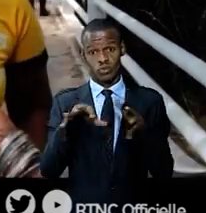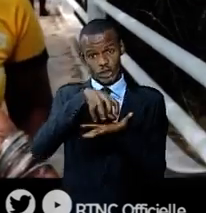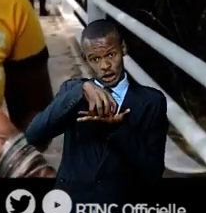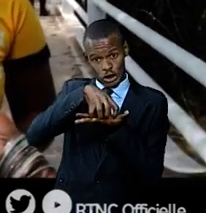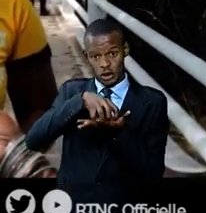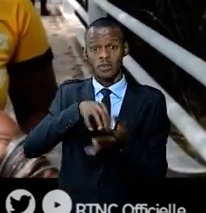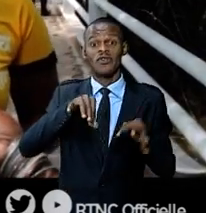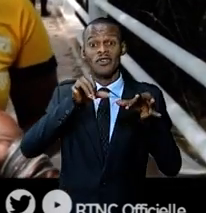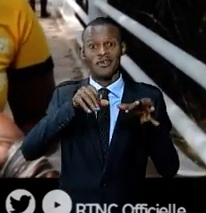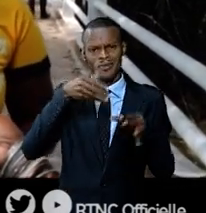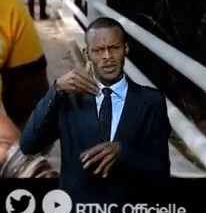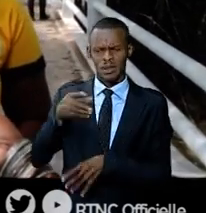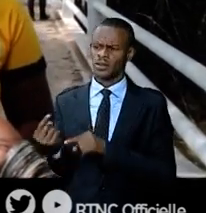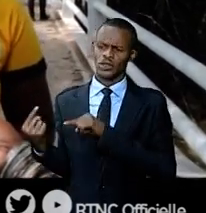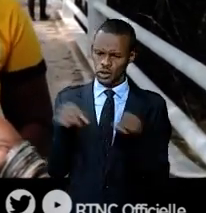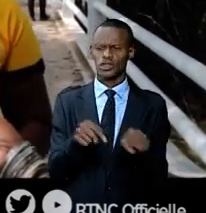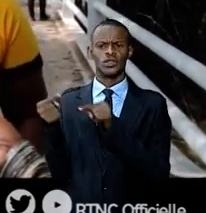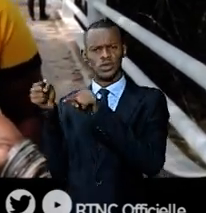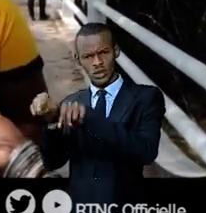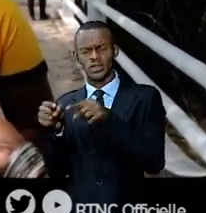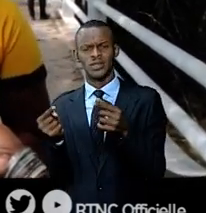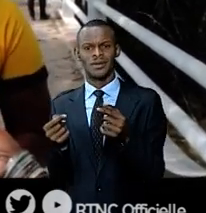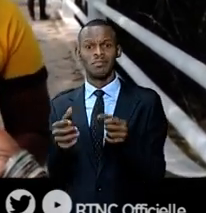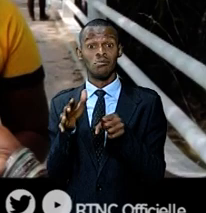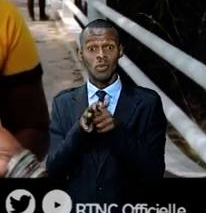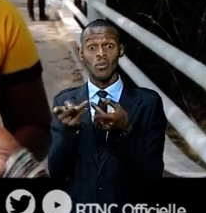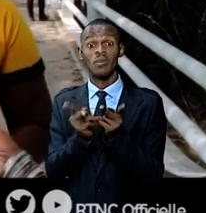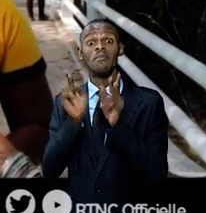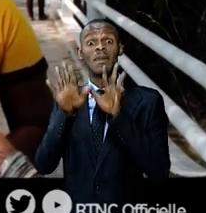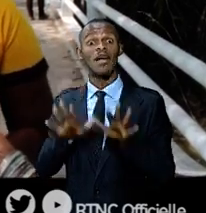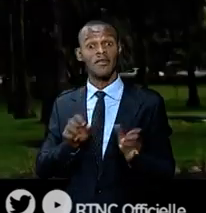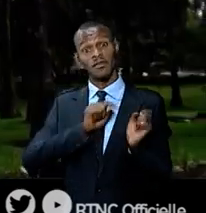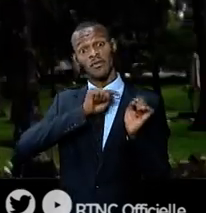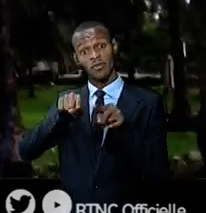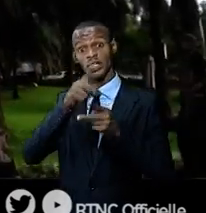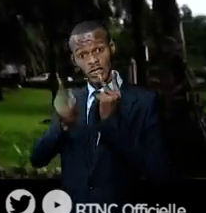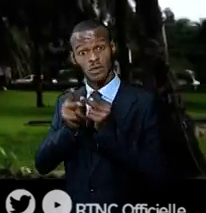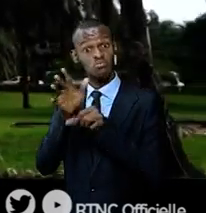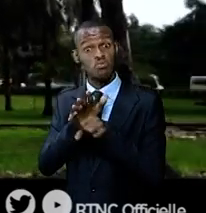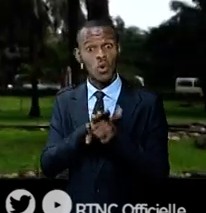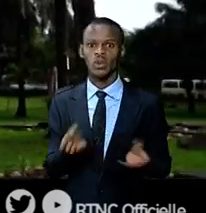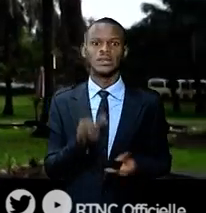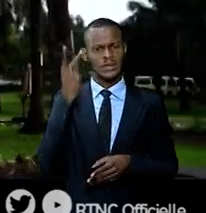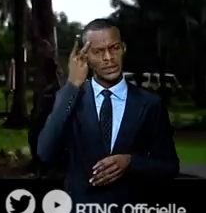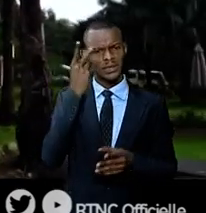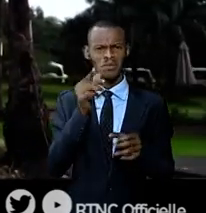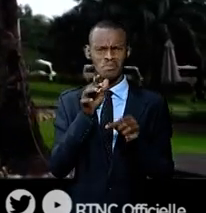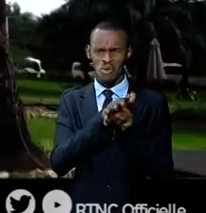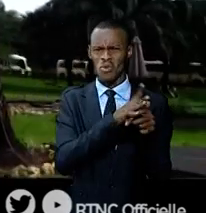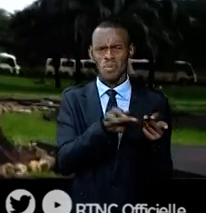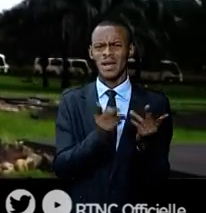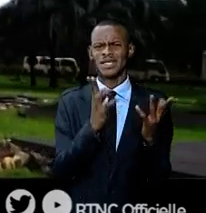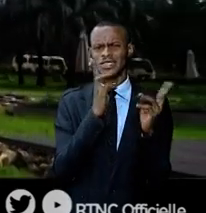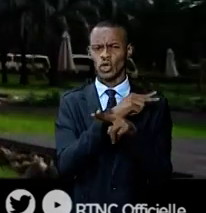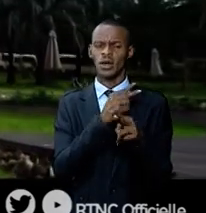champs. Kinshasa regorge plusieurs sites touristiques, même si tous ne sont pas très bien aménagés. On travaille en collaboration avec les gens de site. On peut travailler avec